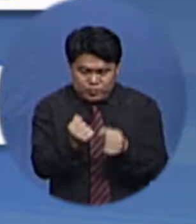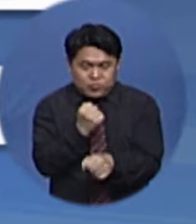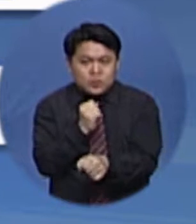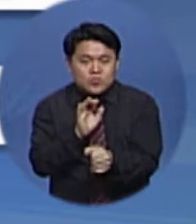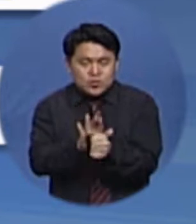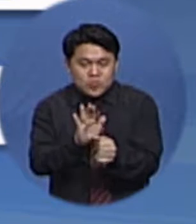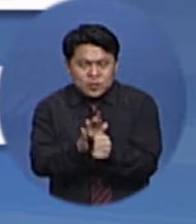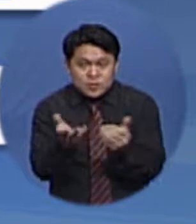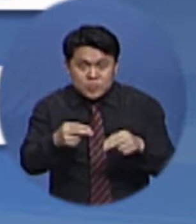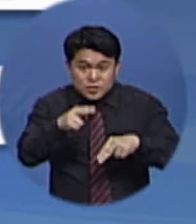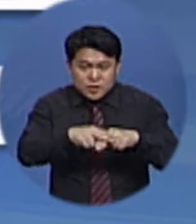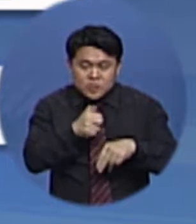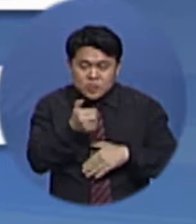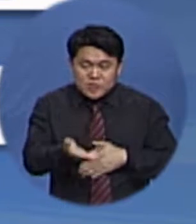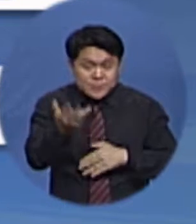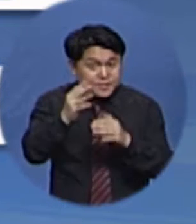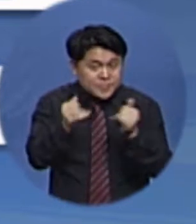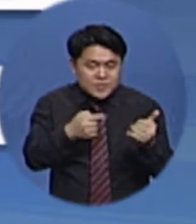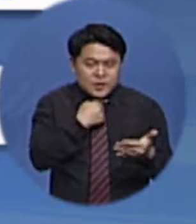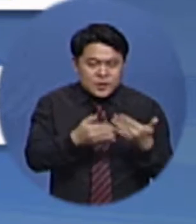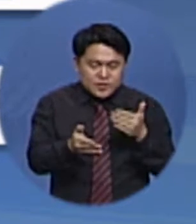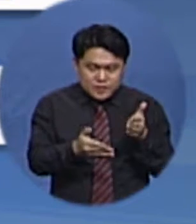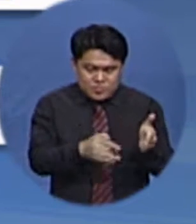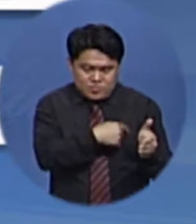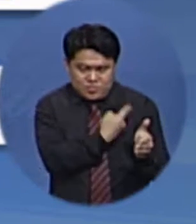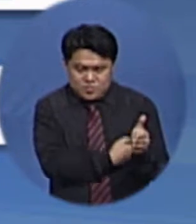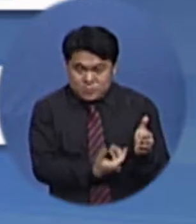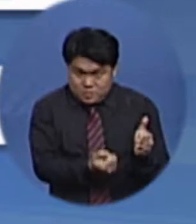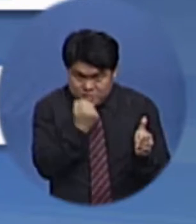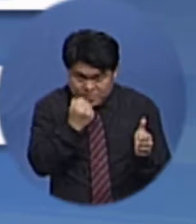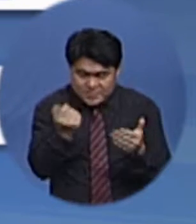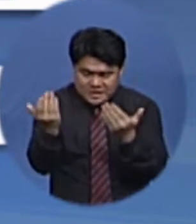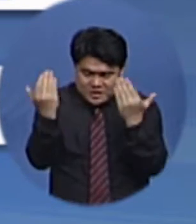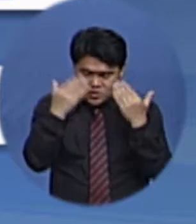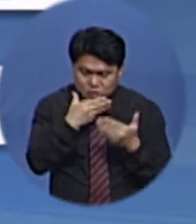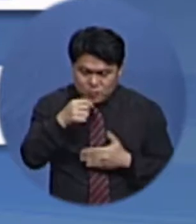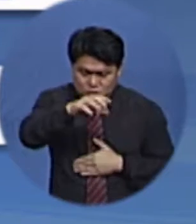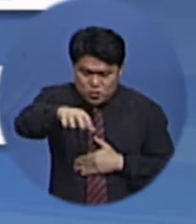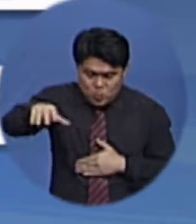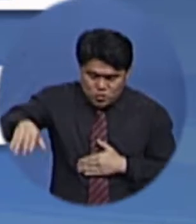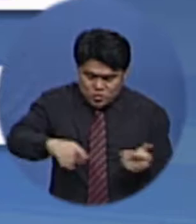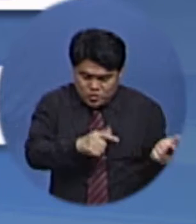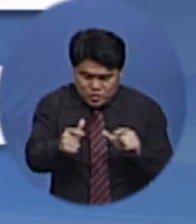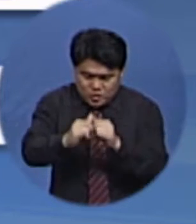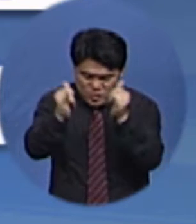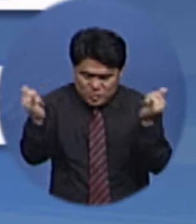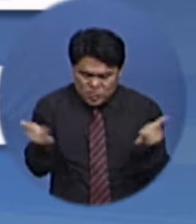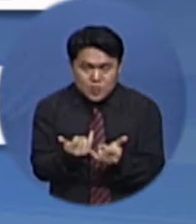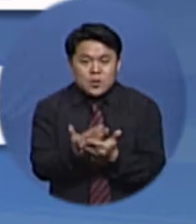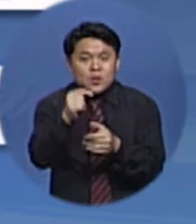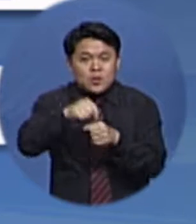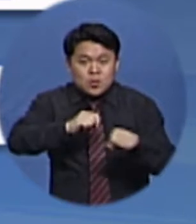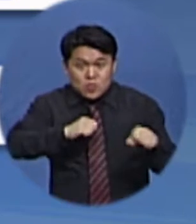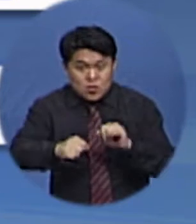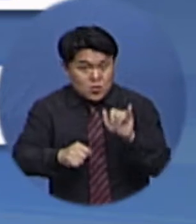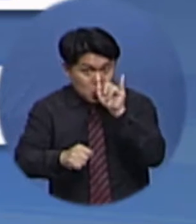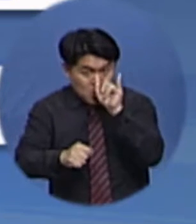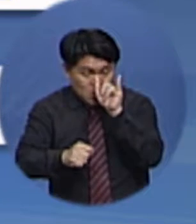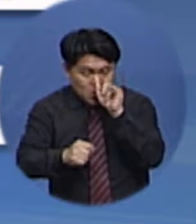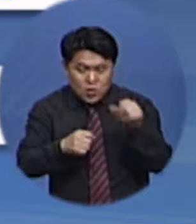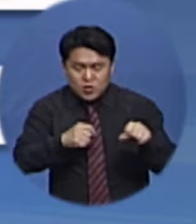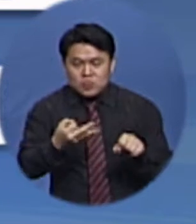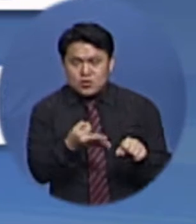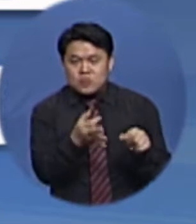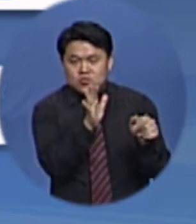일자리는 50플러스 세대가 경험과 전문성을 살려 학교와 복지 분야에서 사회 발전을 위한 활동을 하면